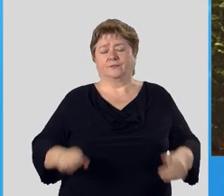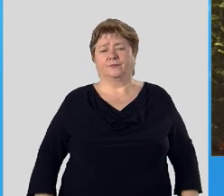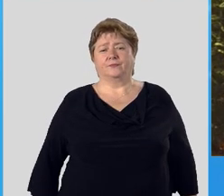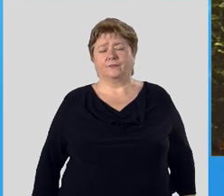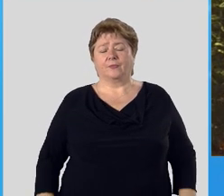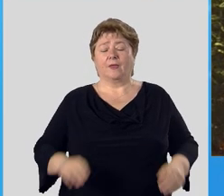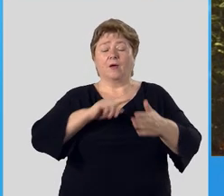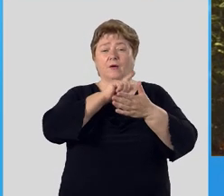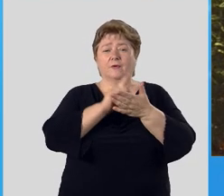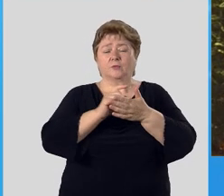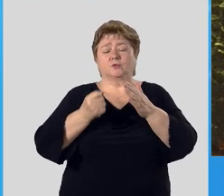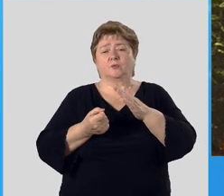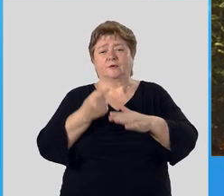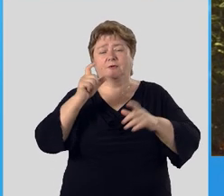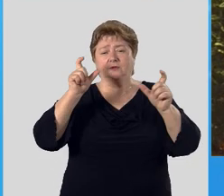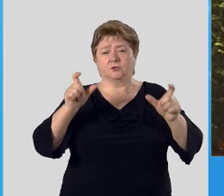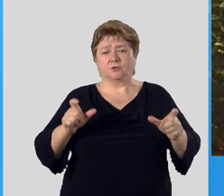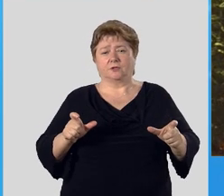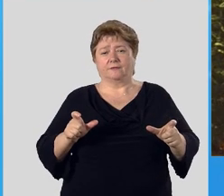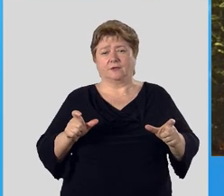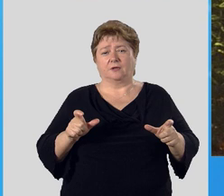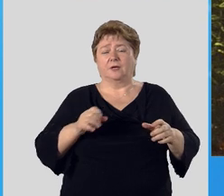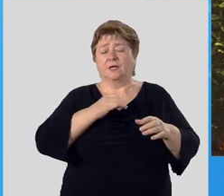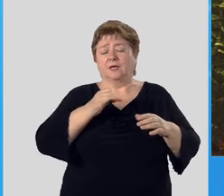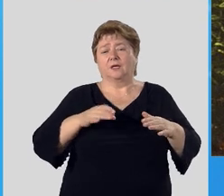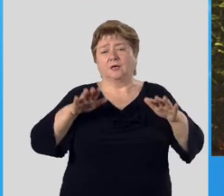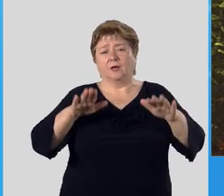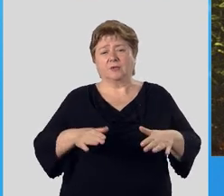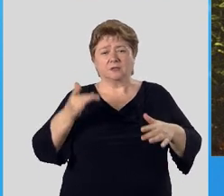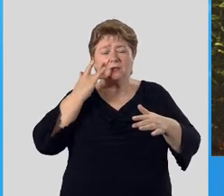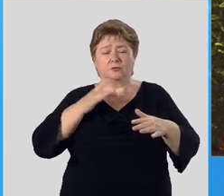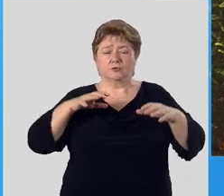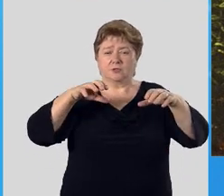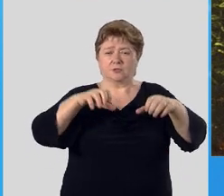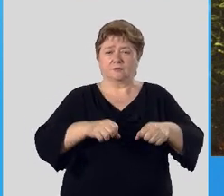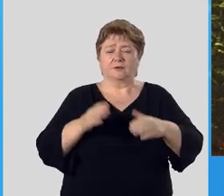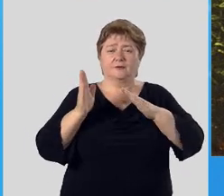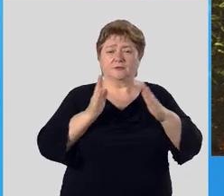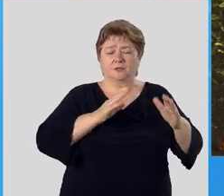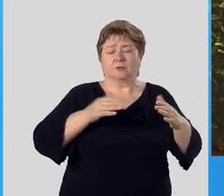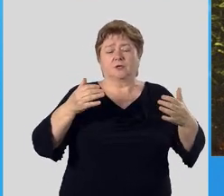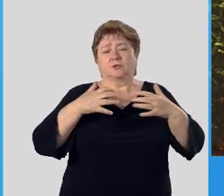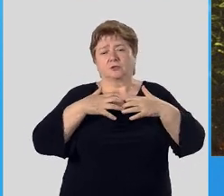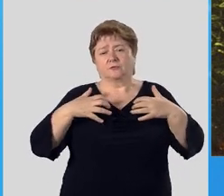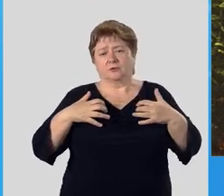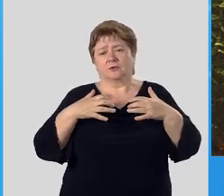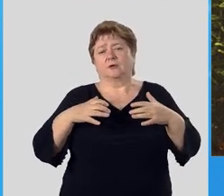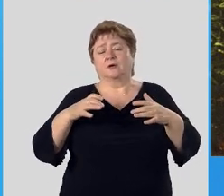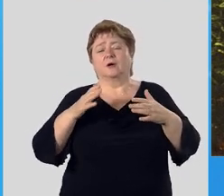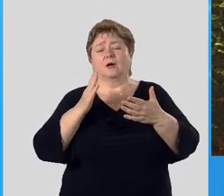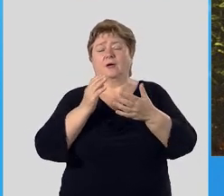вопрос о происхождении человека и о месте которое он занимает в системе животного мира